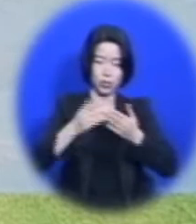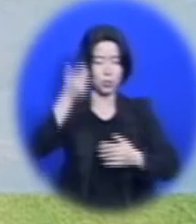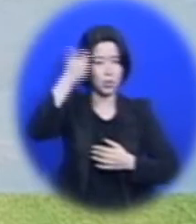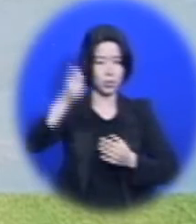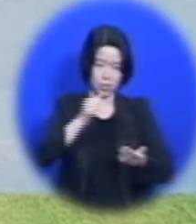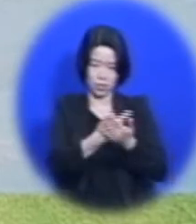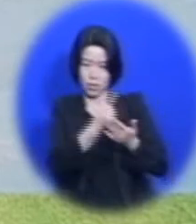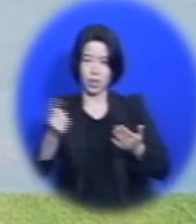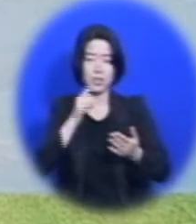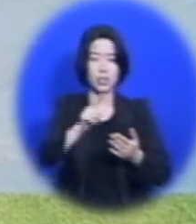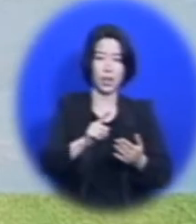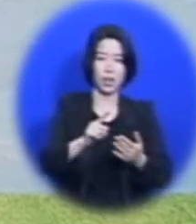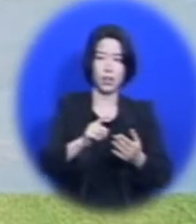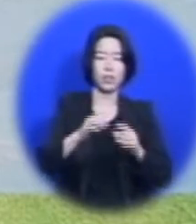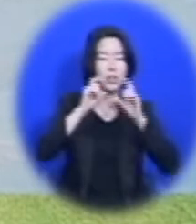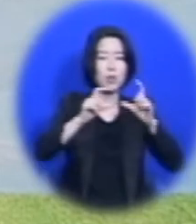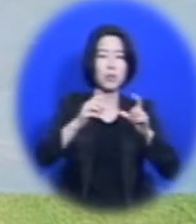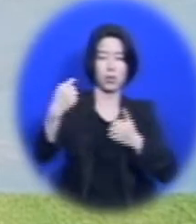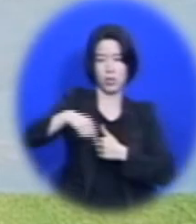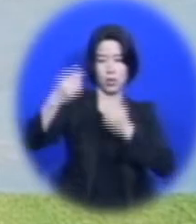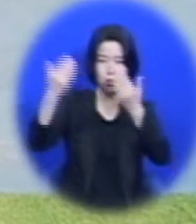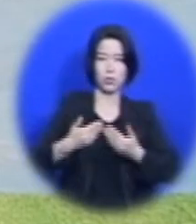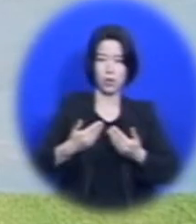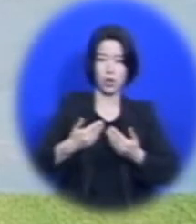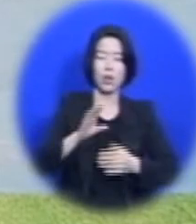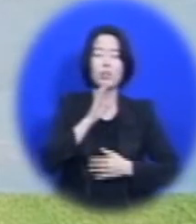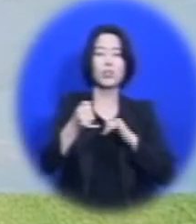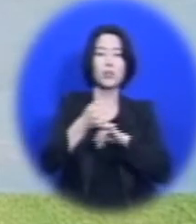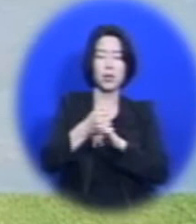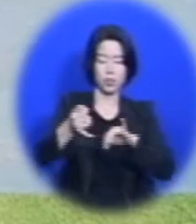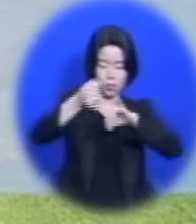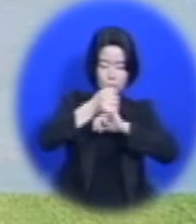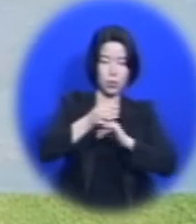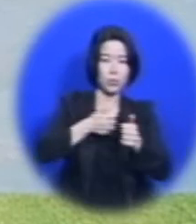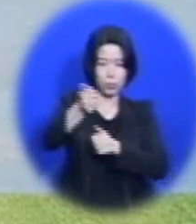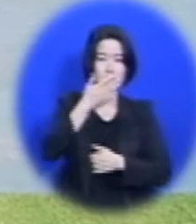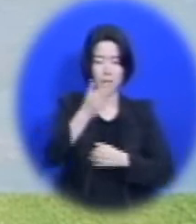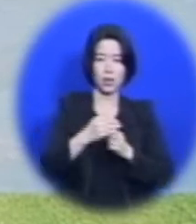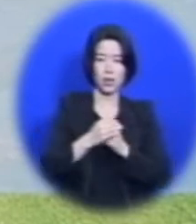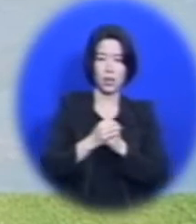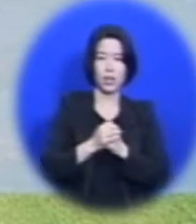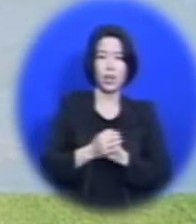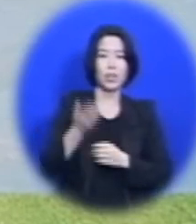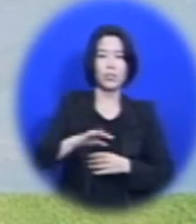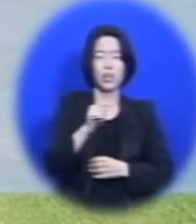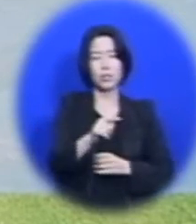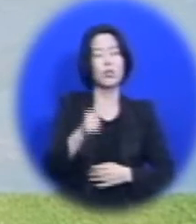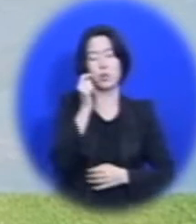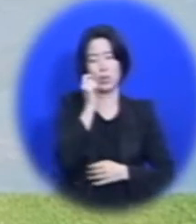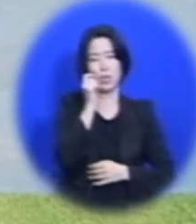그렇게 선포하라는 거야. 그러면 반드시 승리할 것이라. 그런데 그걸 못하겠는